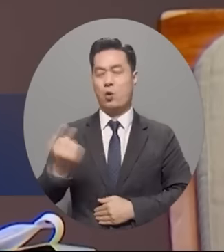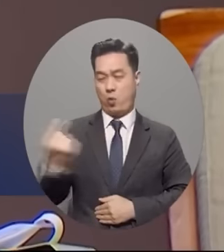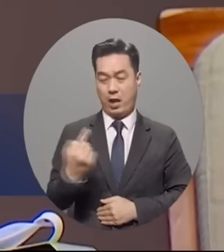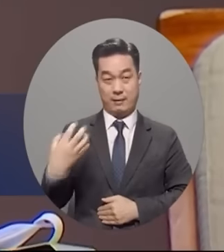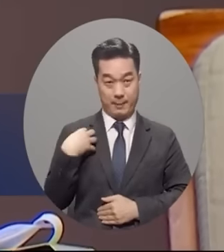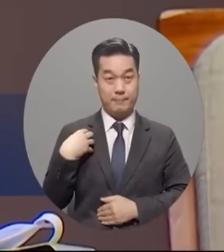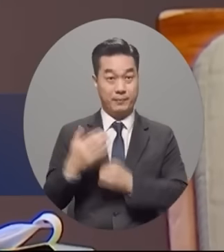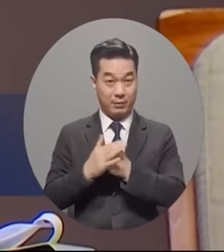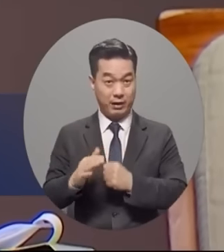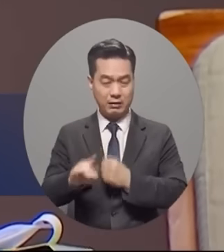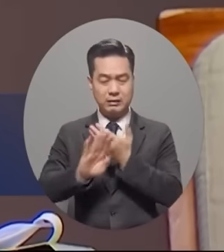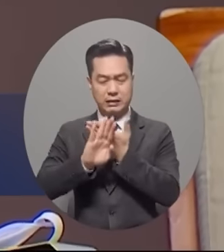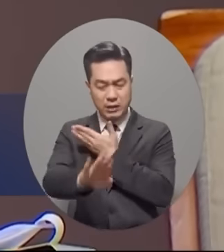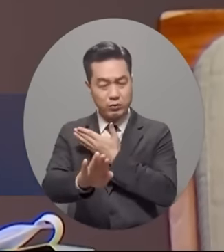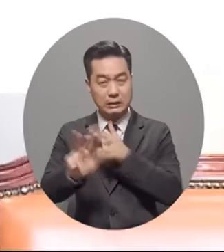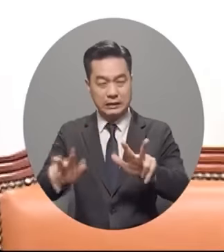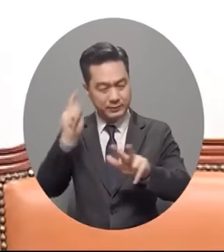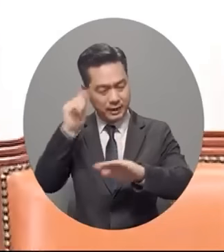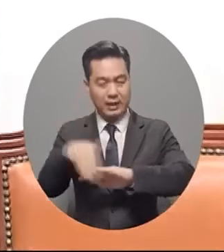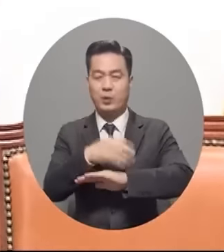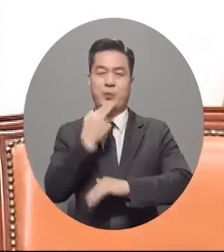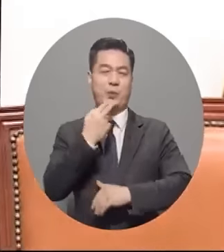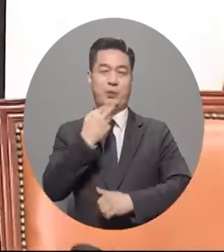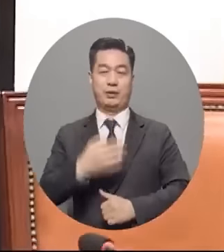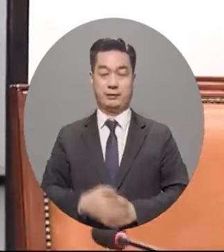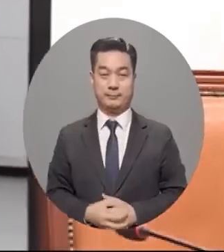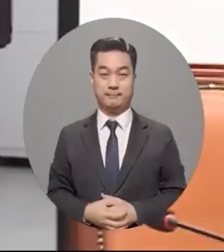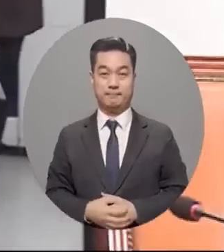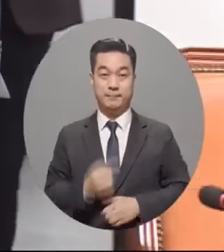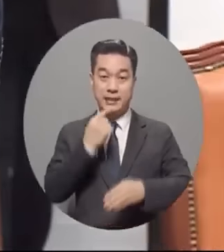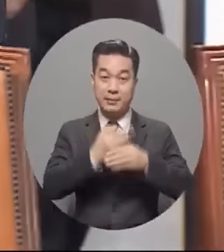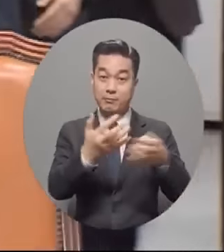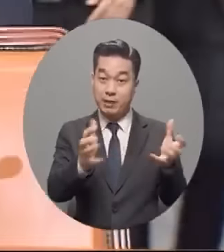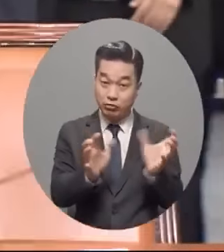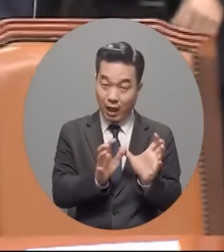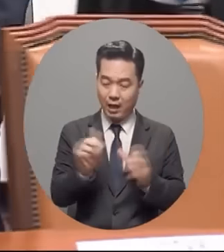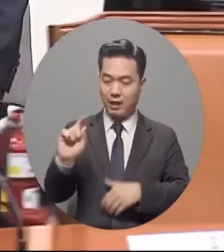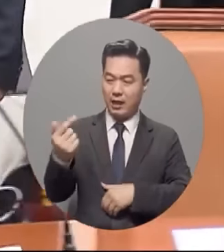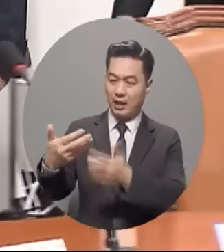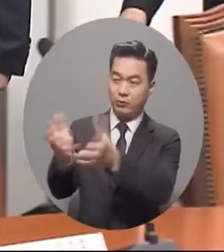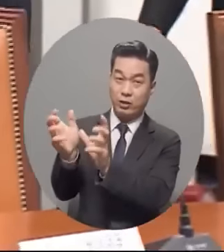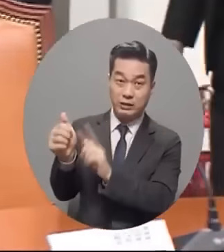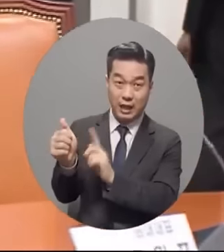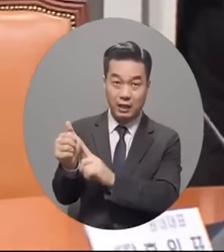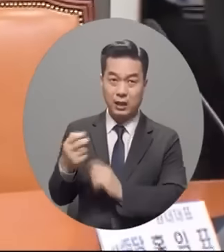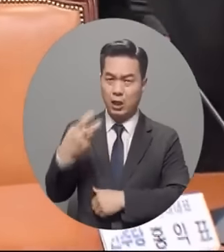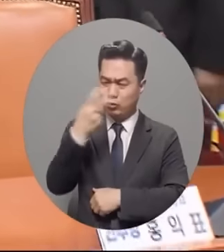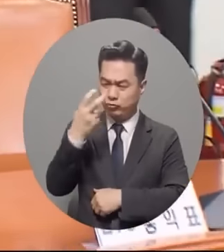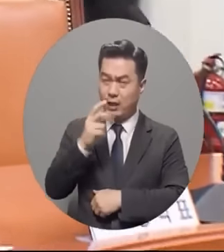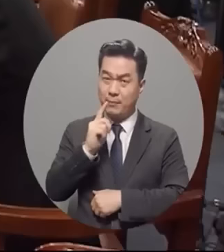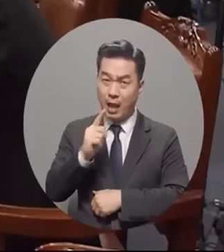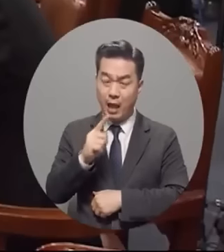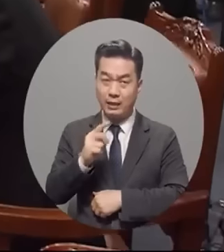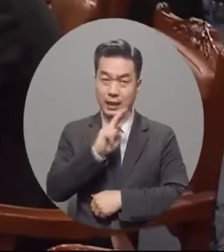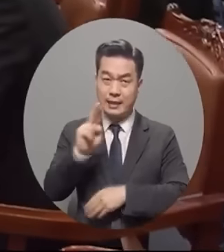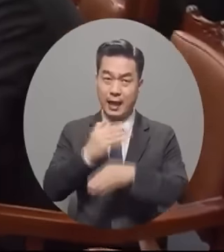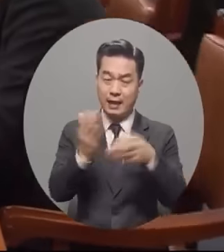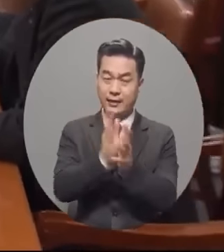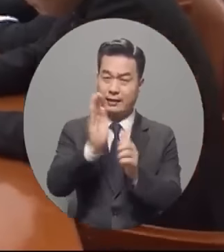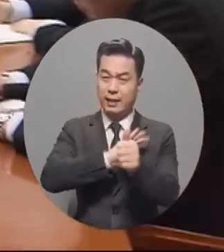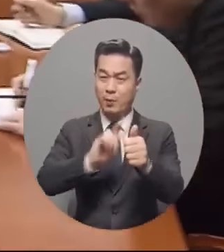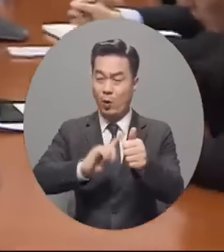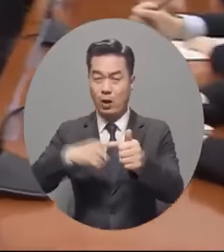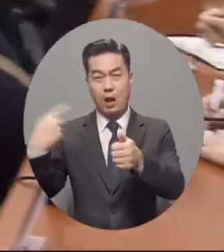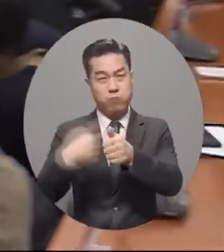이유는 정말 생각하지 않고 있습니다 민주당은 한 위원장이 수사를 들먹이며 야당 대표를 모욕하더라도